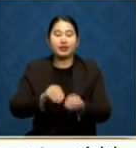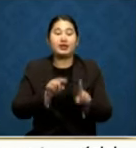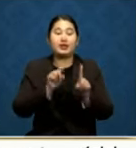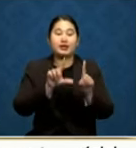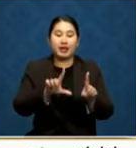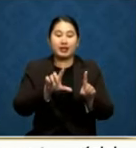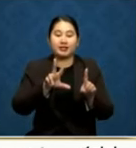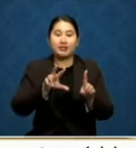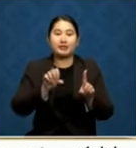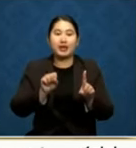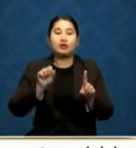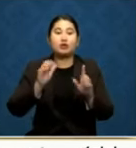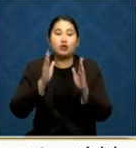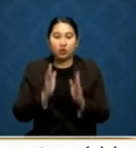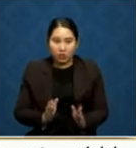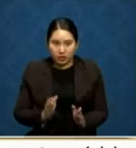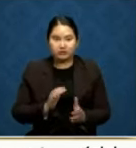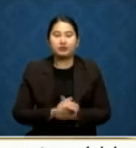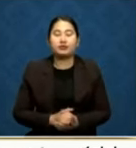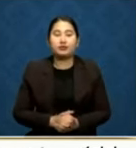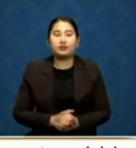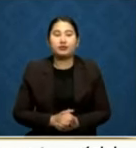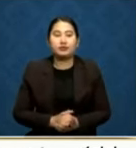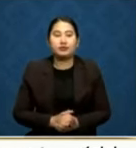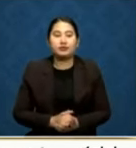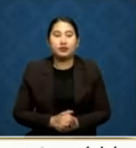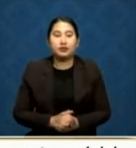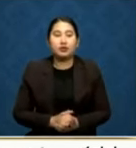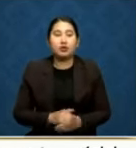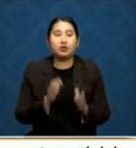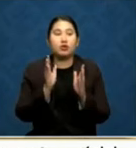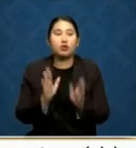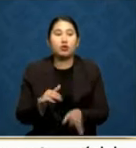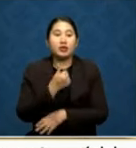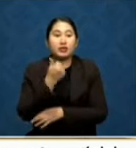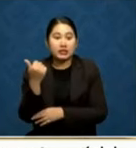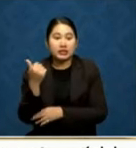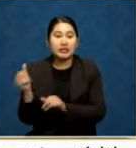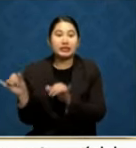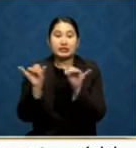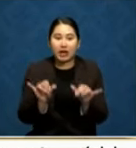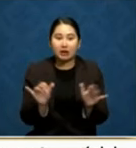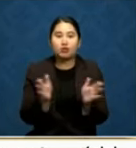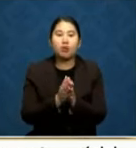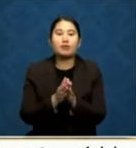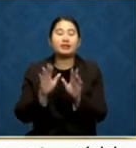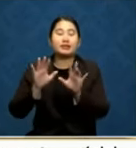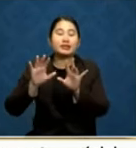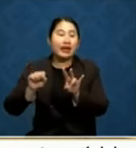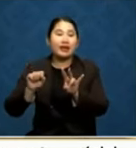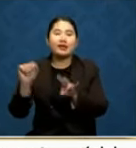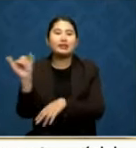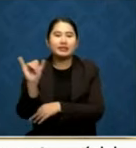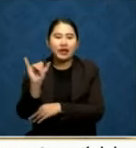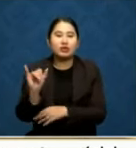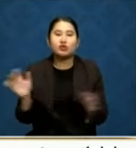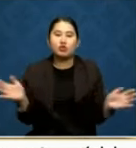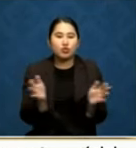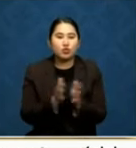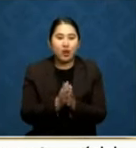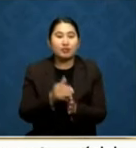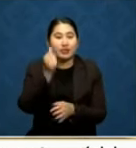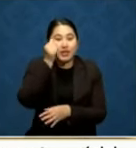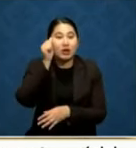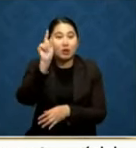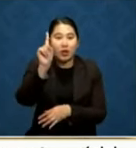น 1,300,000 ควาคนไม่รวมปชากรที่จรีก 7,000 ควาคนเบตเสร็แล้ววน